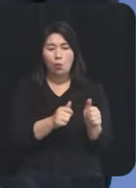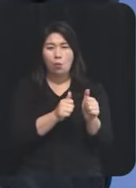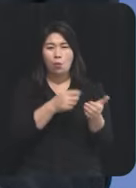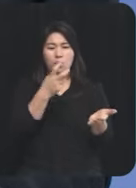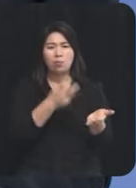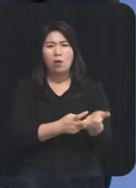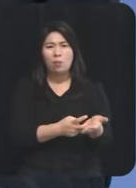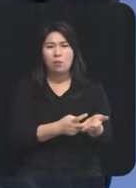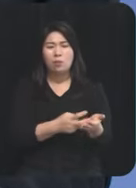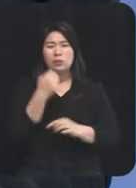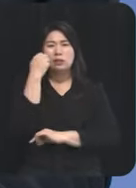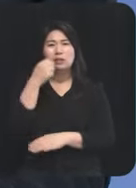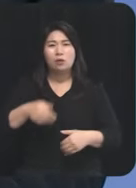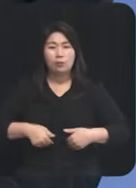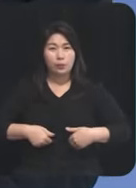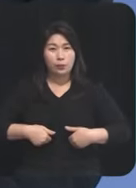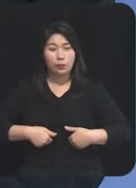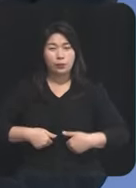필요하죠?